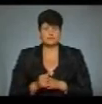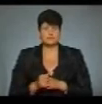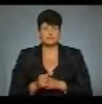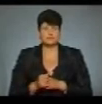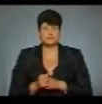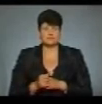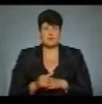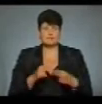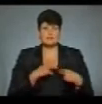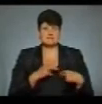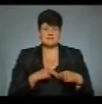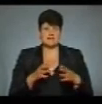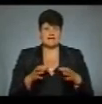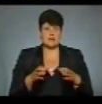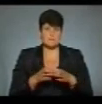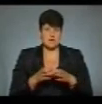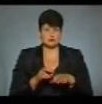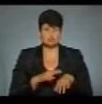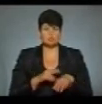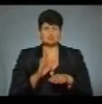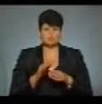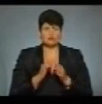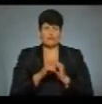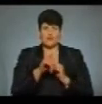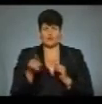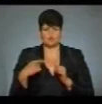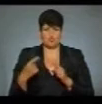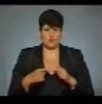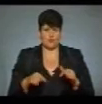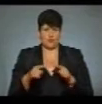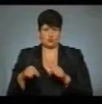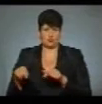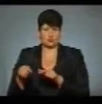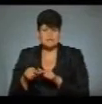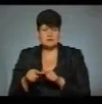Представники апарату поліції Тернопільщини будуть в кожному окрузі. Ми